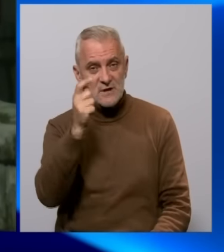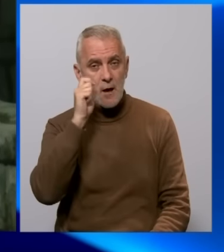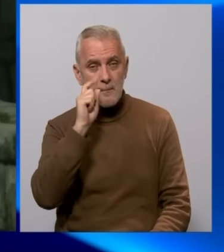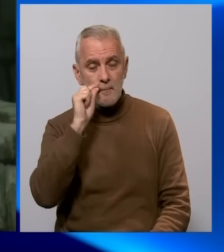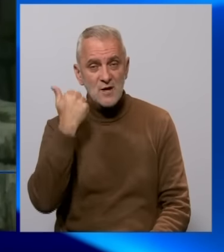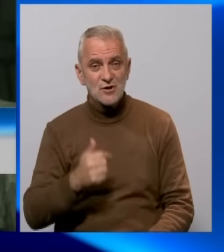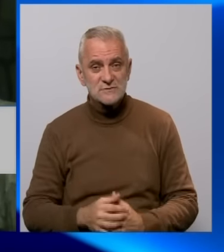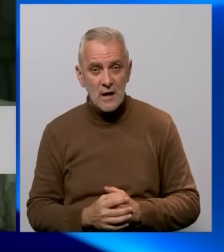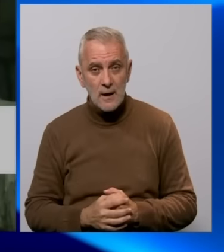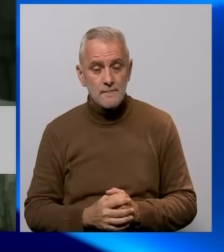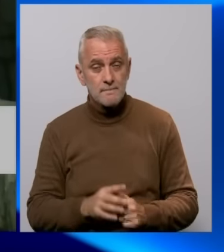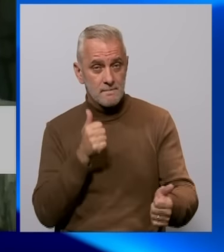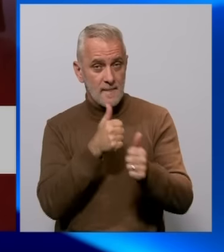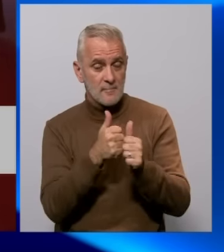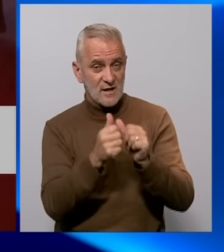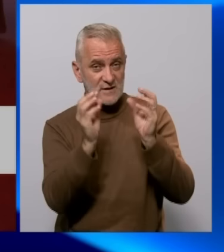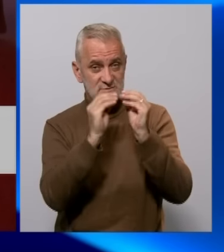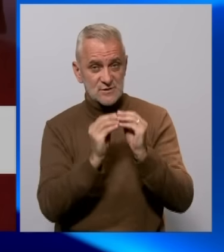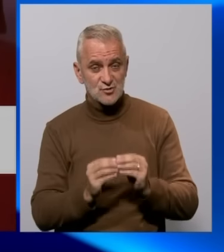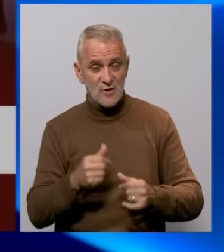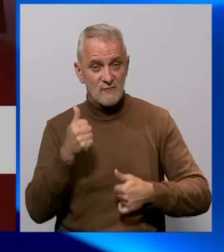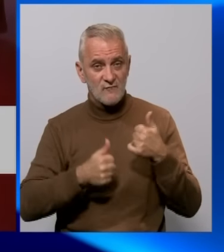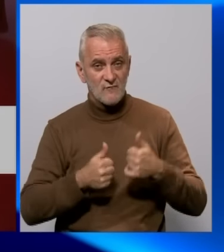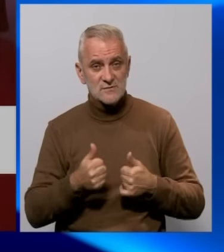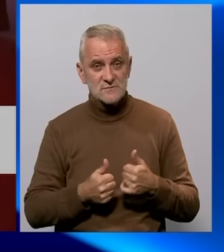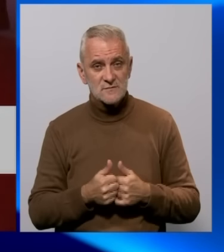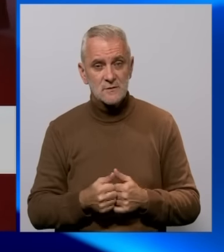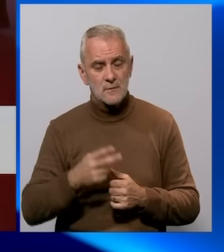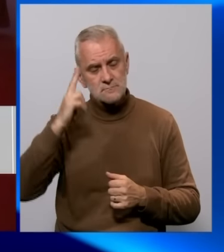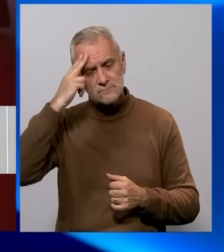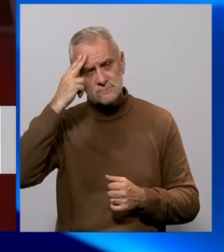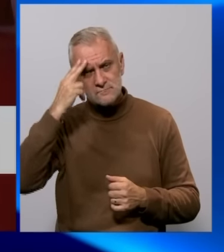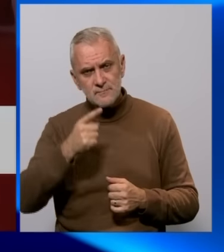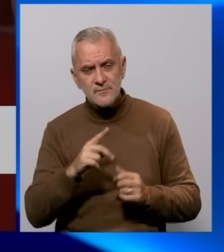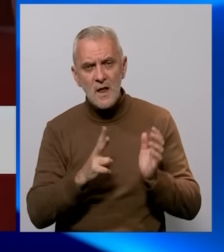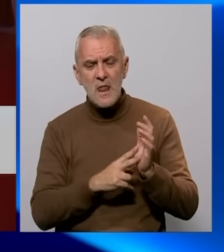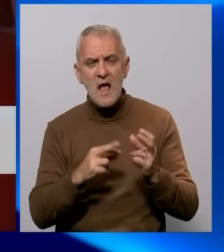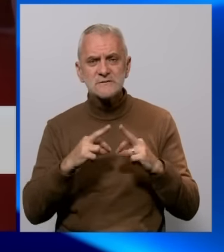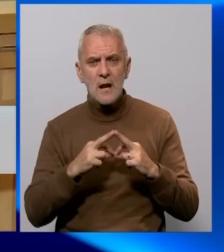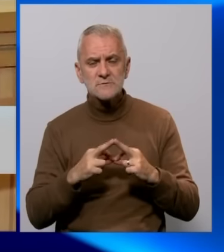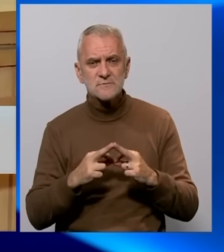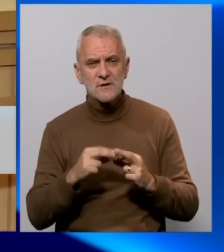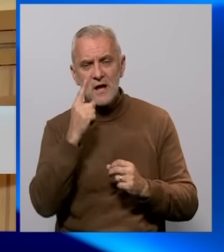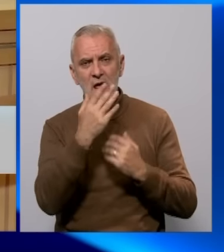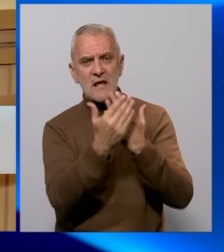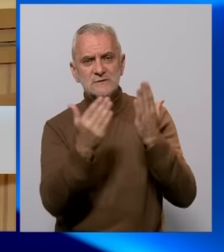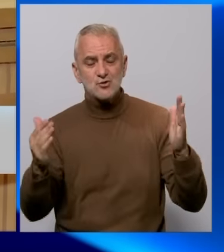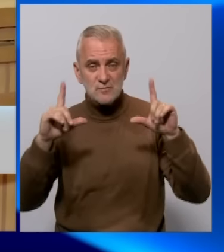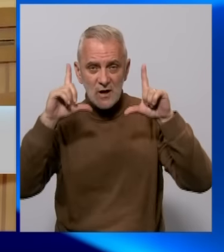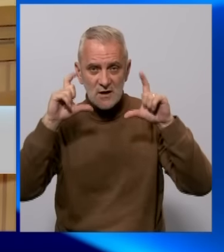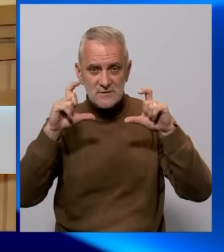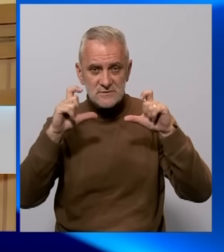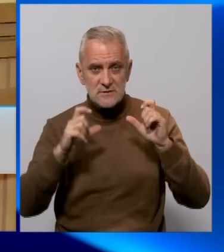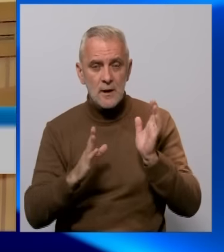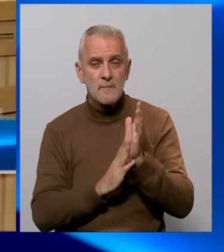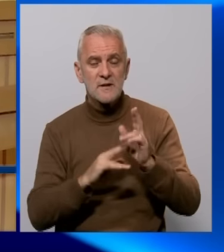Mađarske. Kao prateći sadržaj festivala su In Memoriam Nijazu Alispahiću i izložba slika